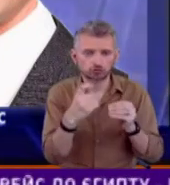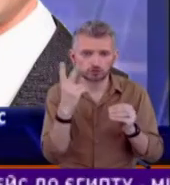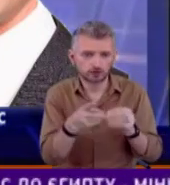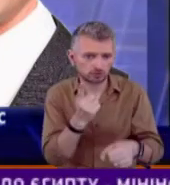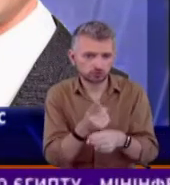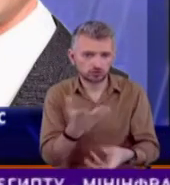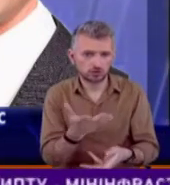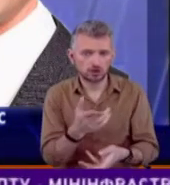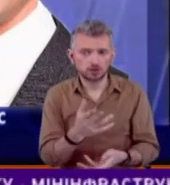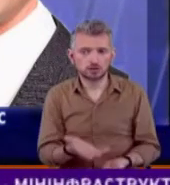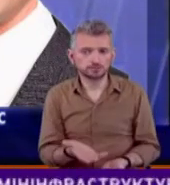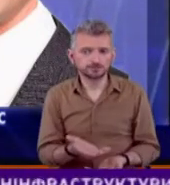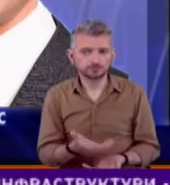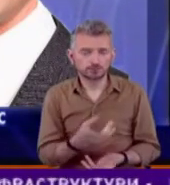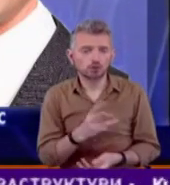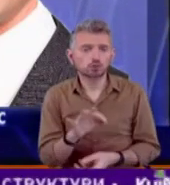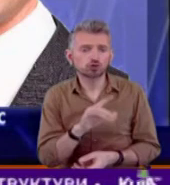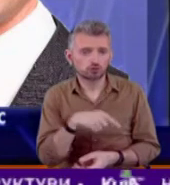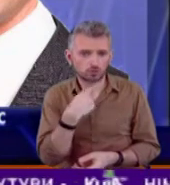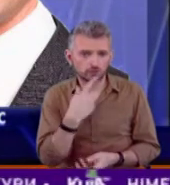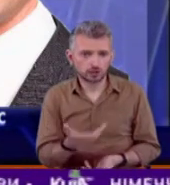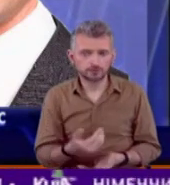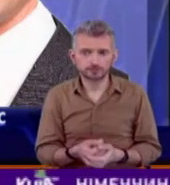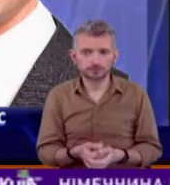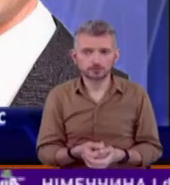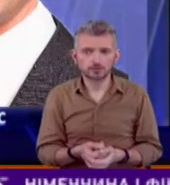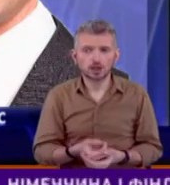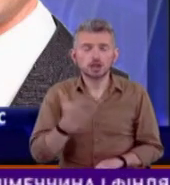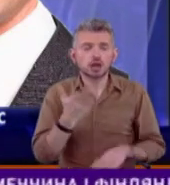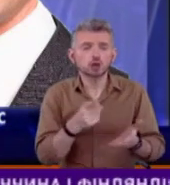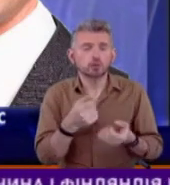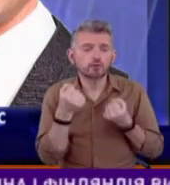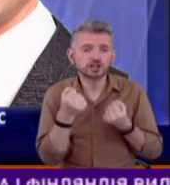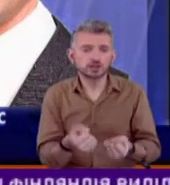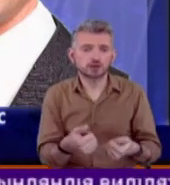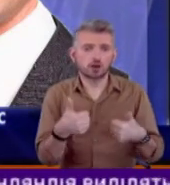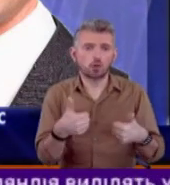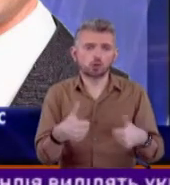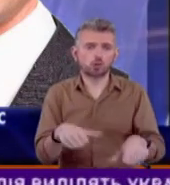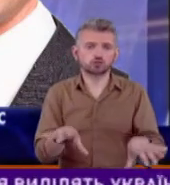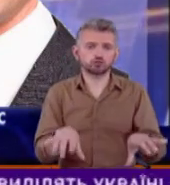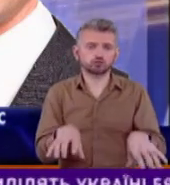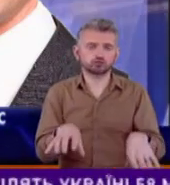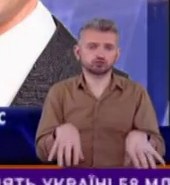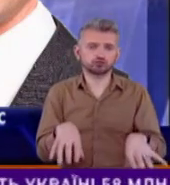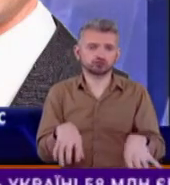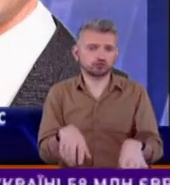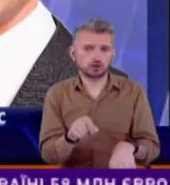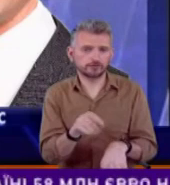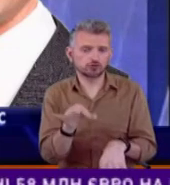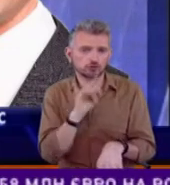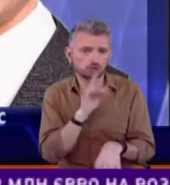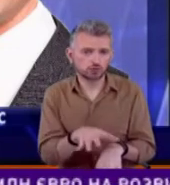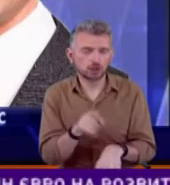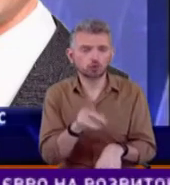там, по столічки там, чи ще щось. Про що мова? Бо якщо він їде на хорошому рейндж-ровері і нічого йому за це не буде, то